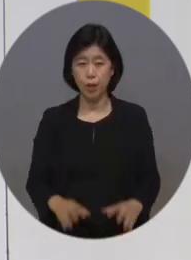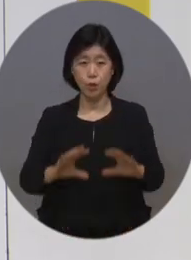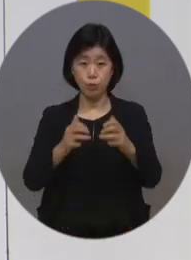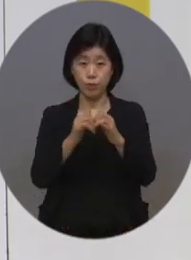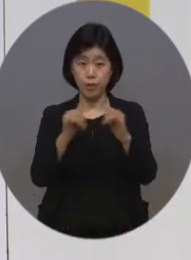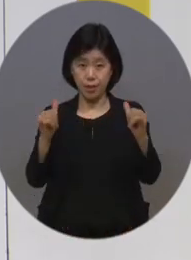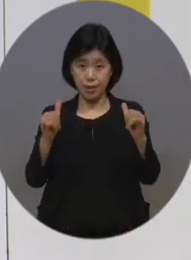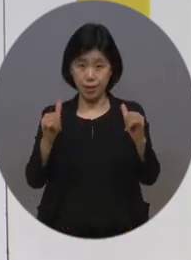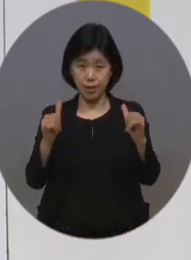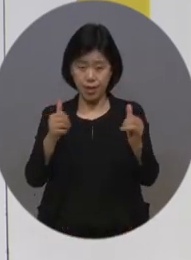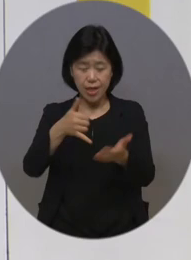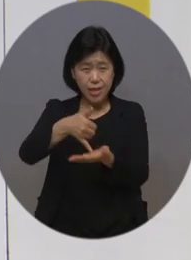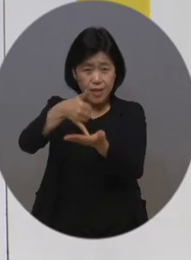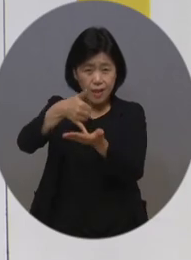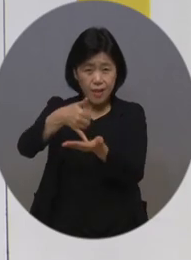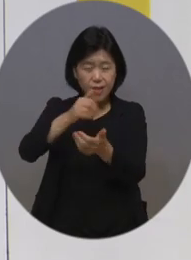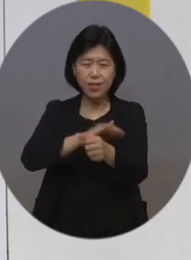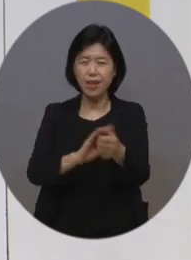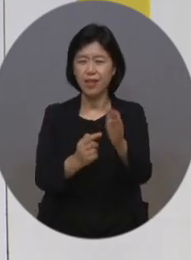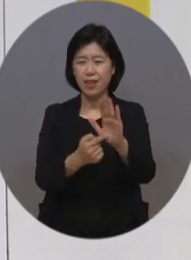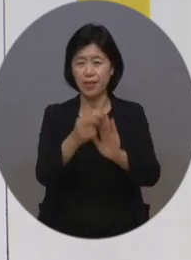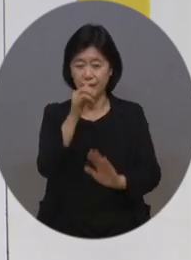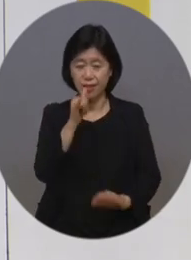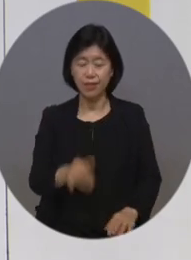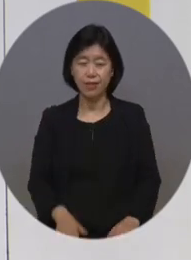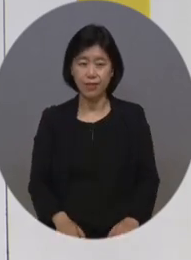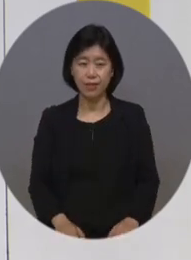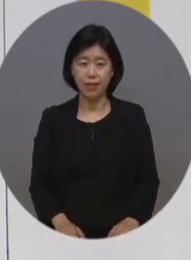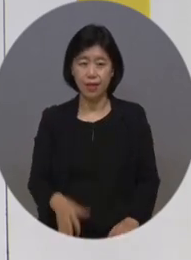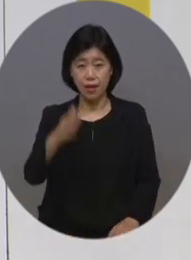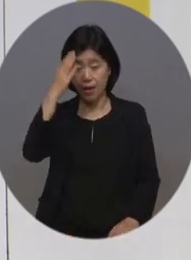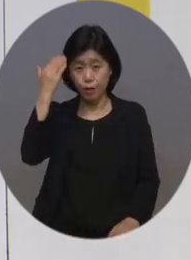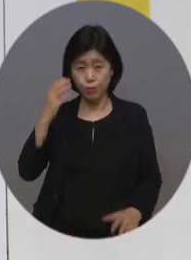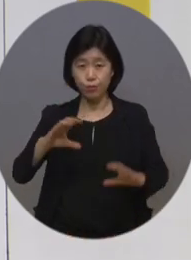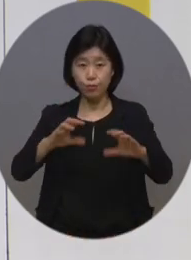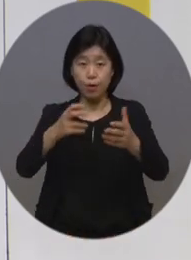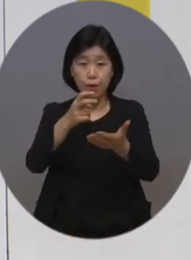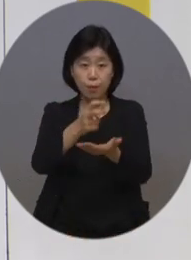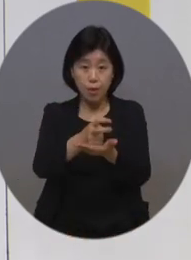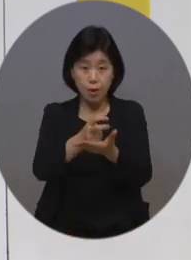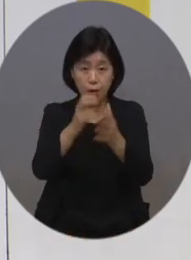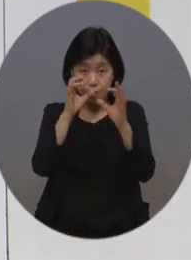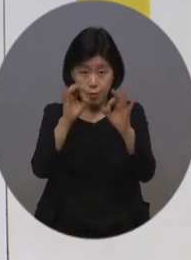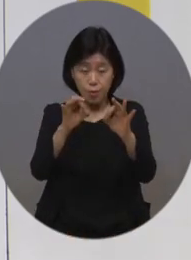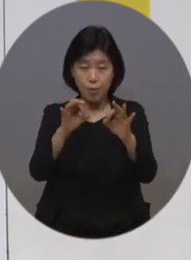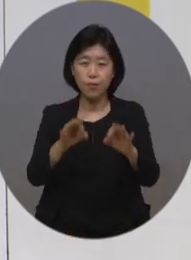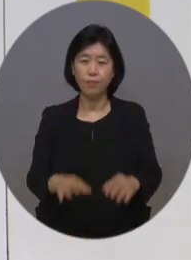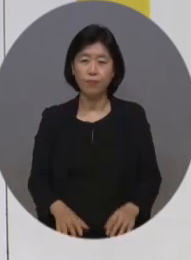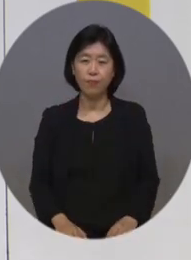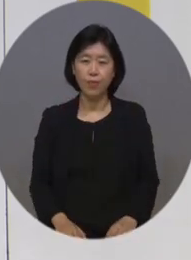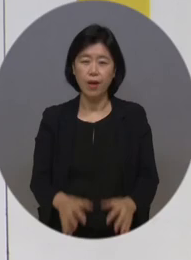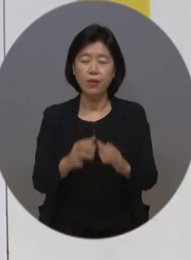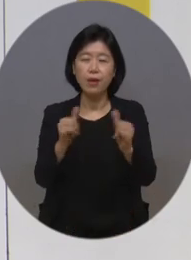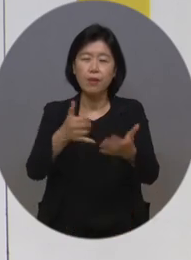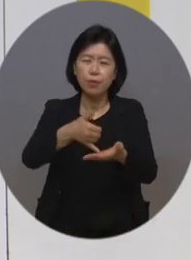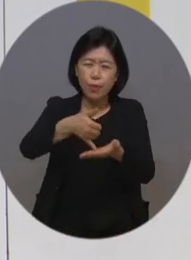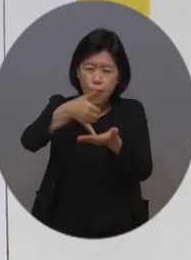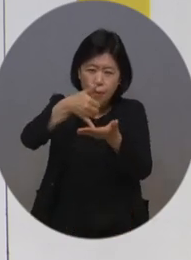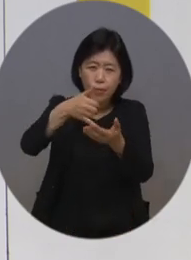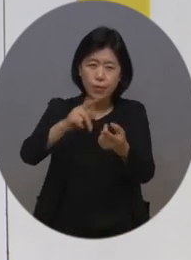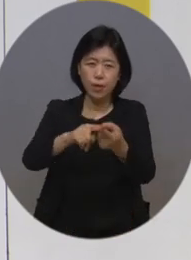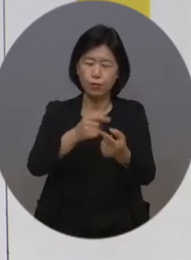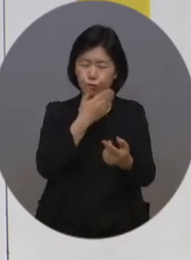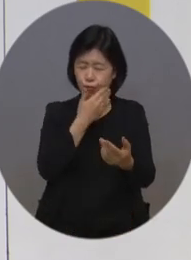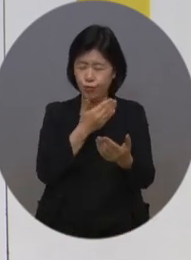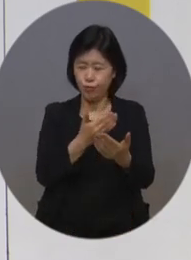수준 이라고 생각을 합니다 4 그래서 우리 헌법에도 대한민국은 인간의 존엄성을 가장 최고의 가치로 많지 않습니까